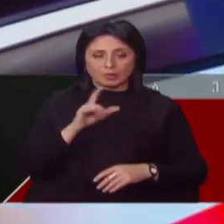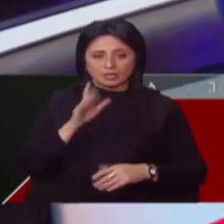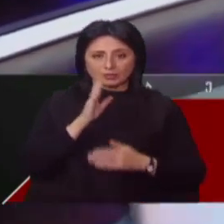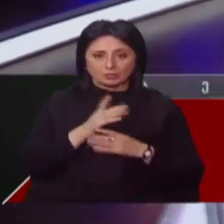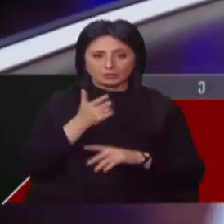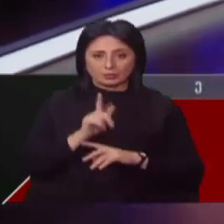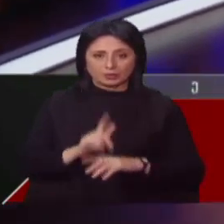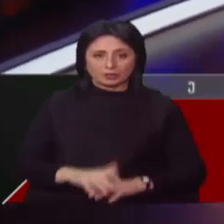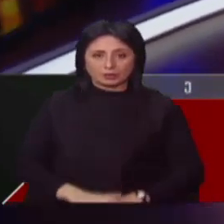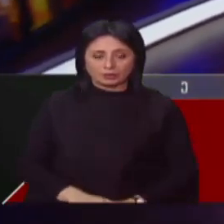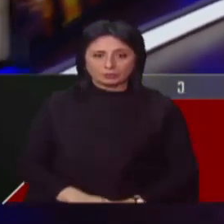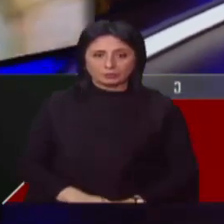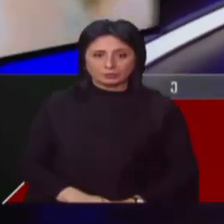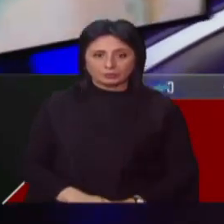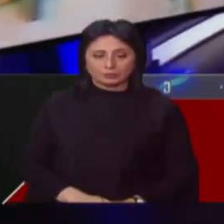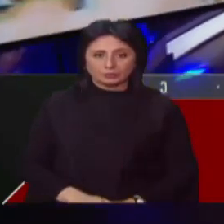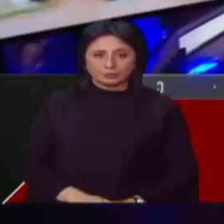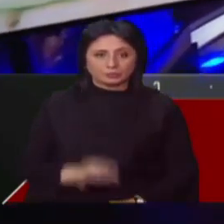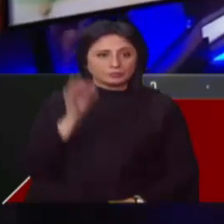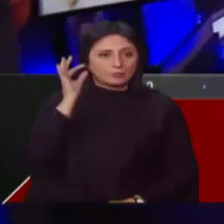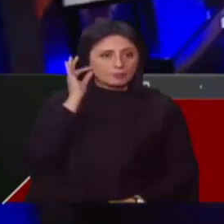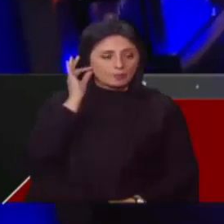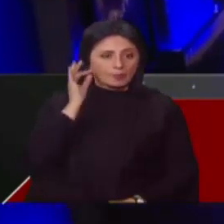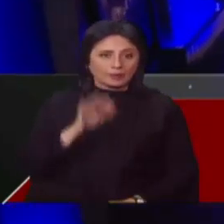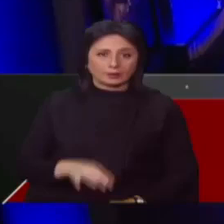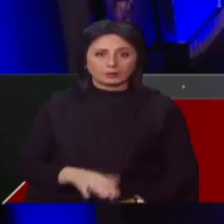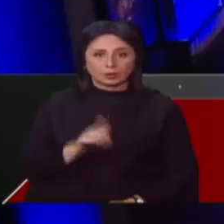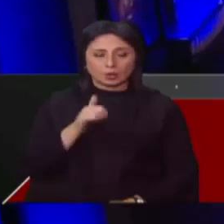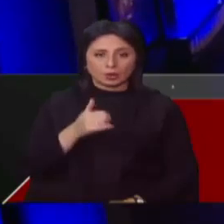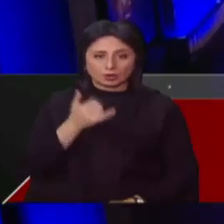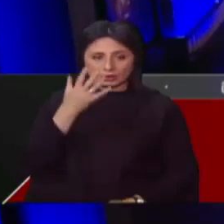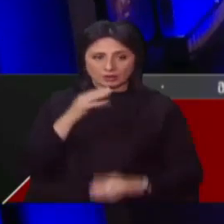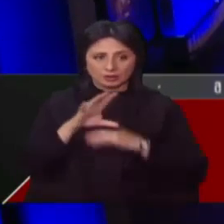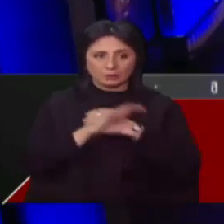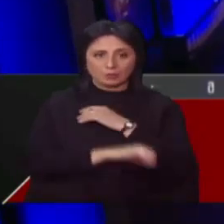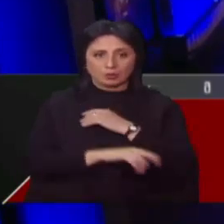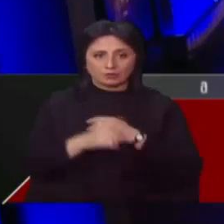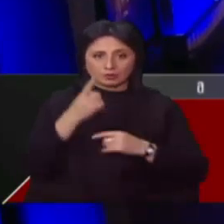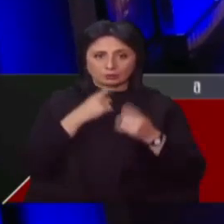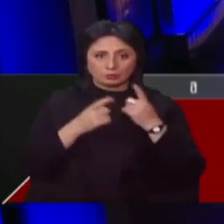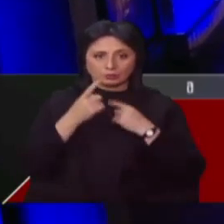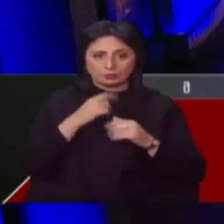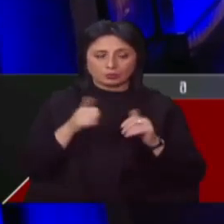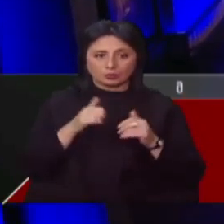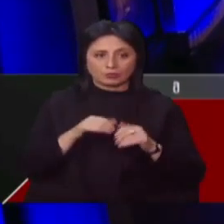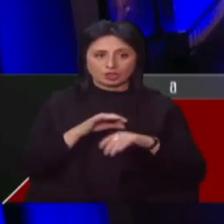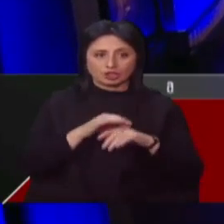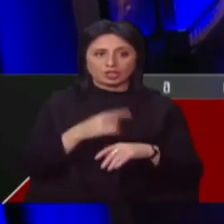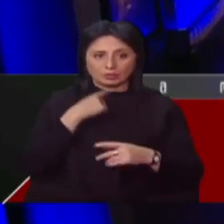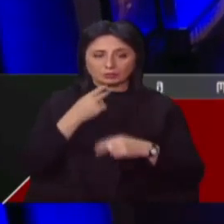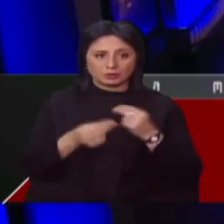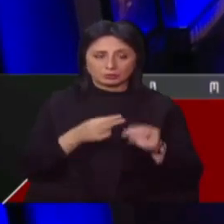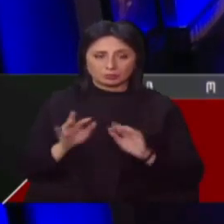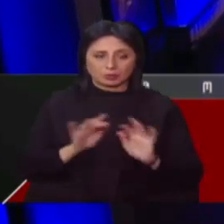ვრთავთ ახლა პირდაპირ ეთერში ზუგდიდიდან. შალვა, როგორია დღის ბოლოსთვის მონაცემები და როგორ ჩაერა